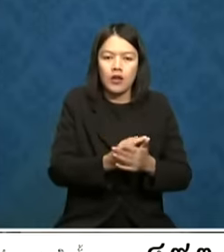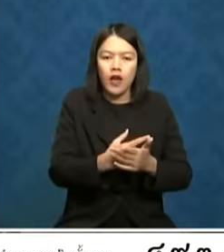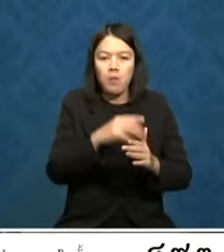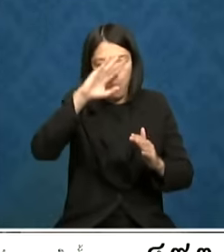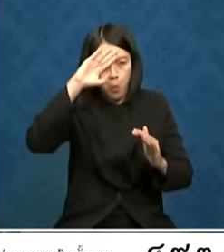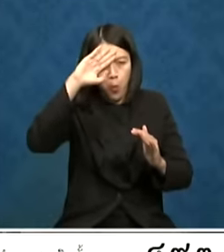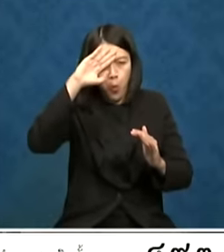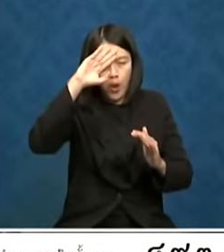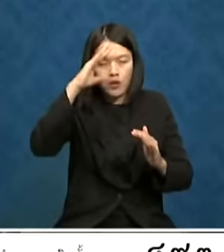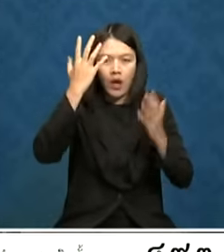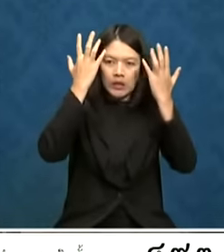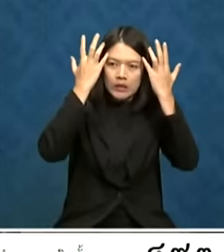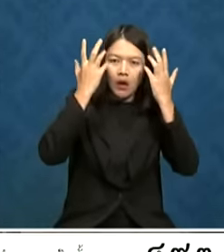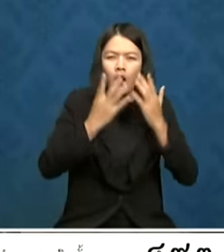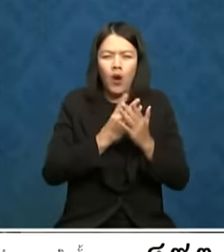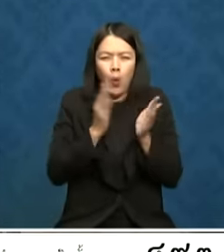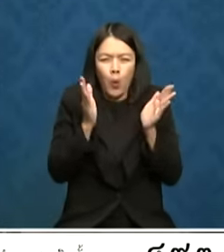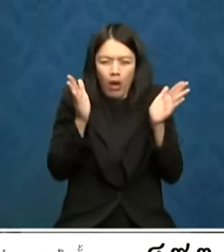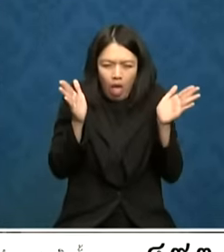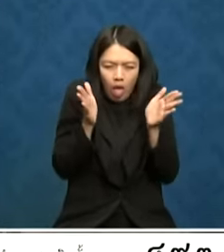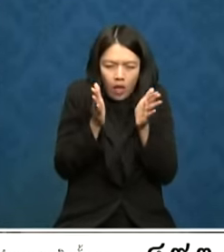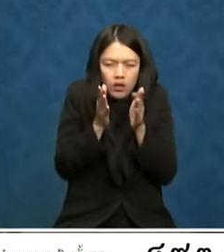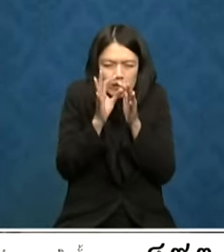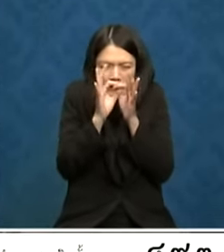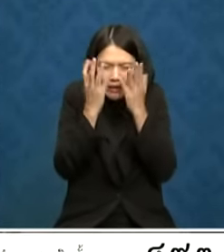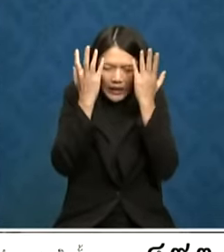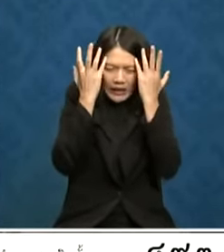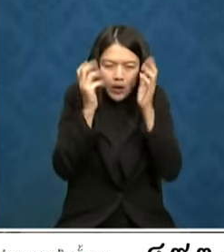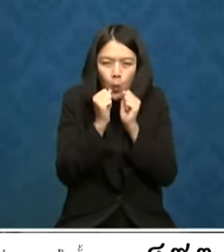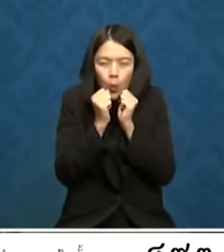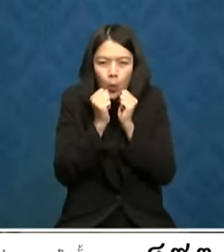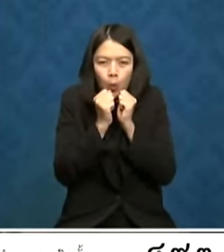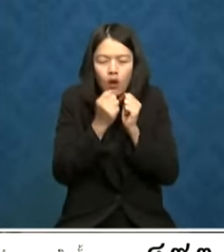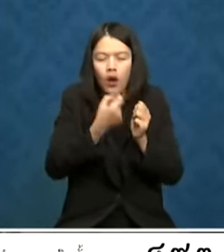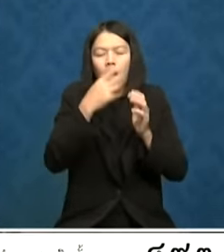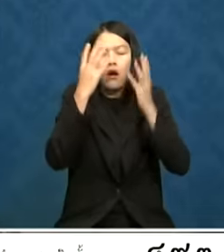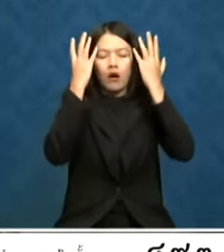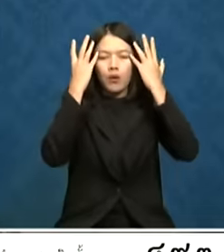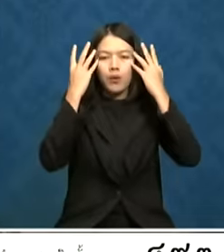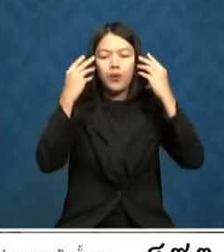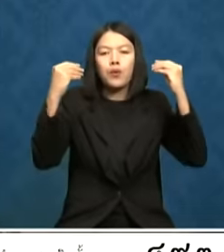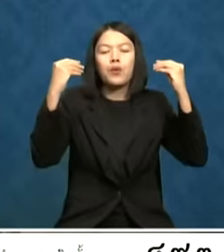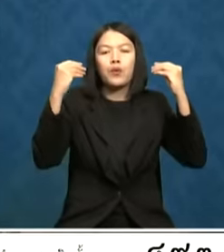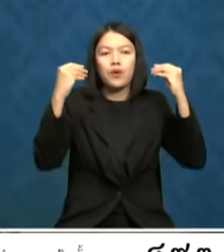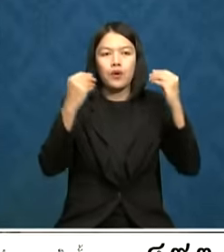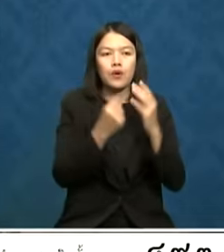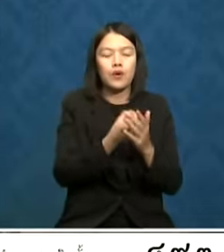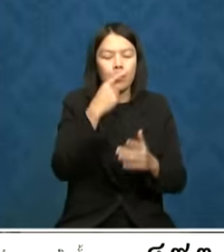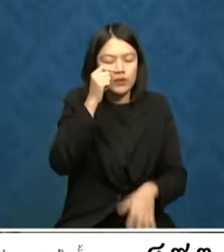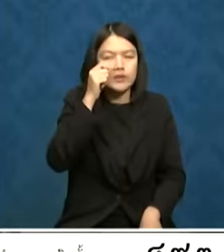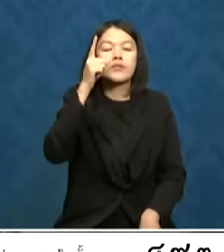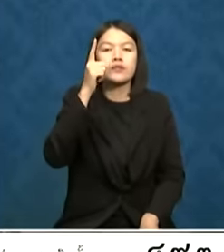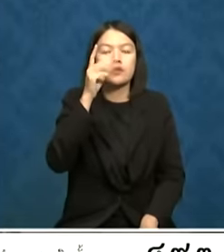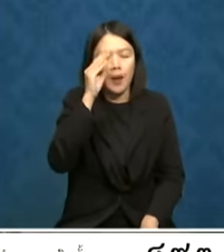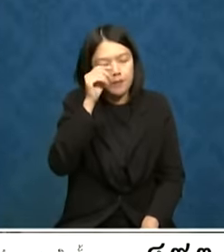ป่วยชนิดโรคแพนิคหรือกลัวที่แคบที่ต้องคลายกังวลเฉียบพลันออกฤทธิ์ทันทีเพื่อคลายกังวลใช้โดสต่ำๆเพื่อให้ตื่นได้เร็ว